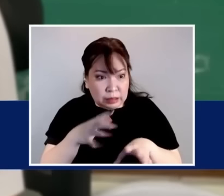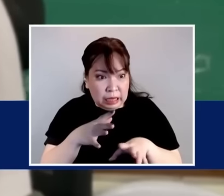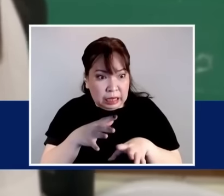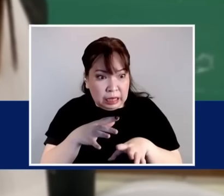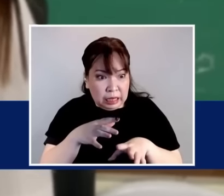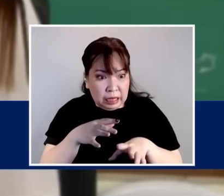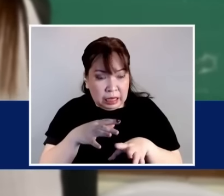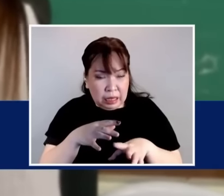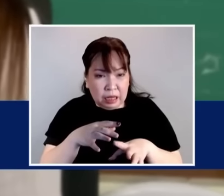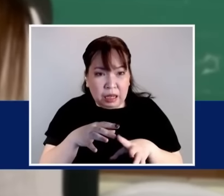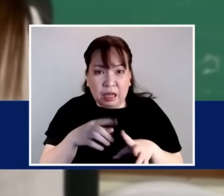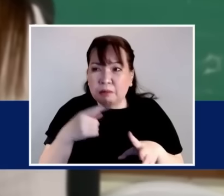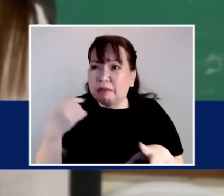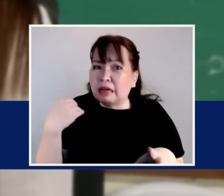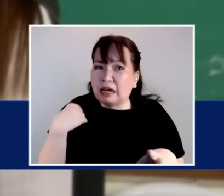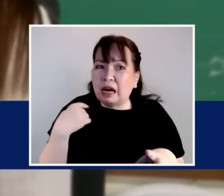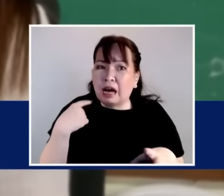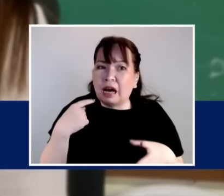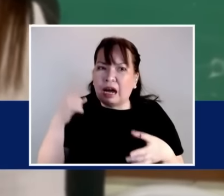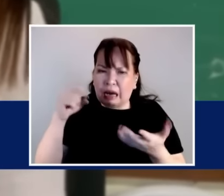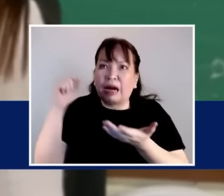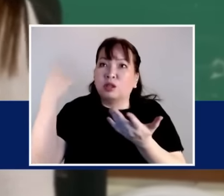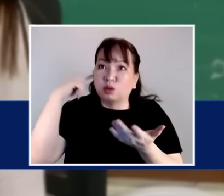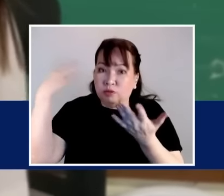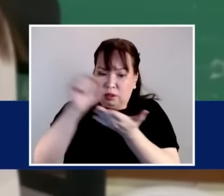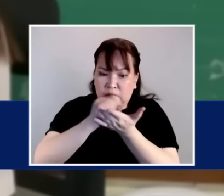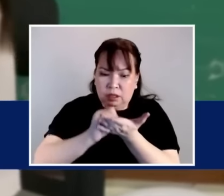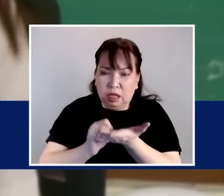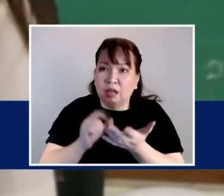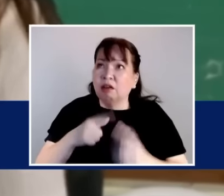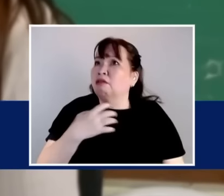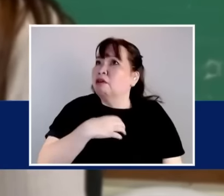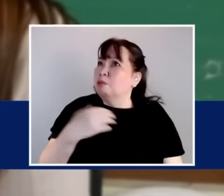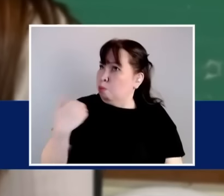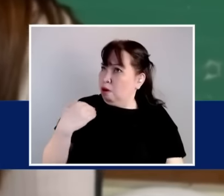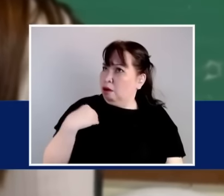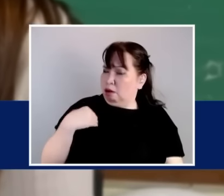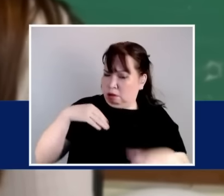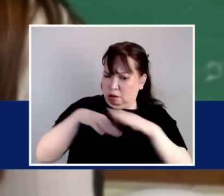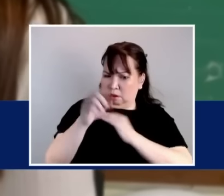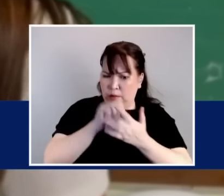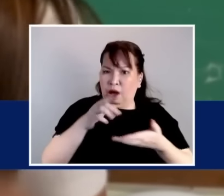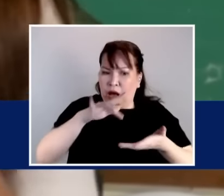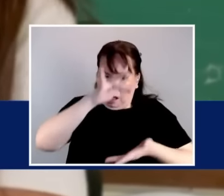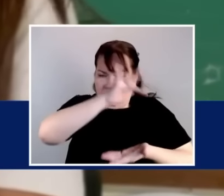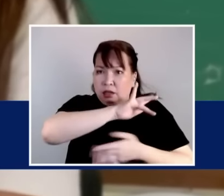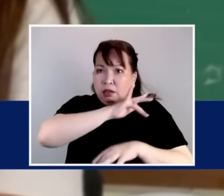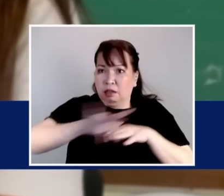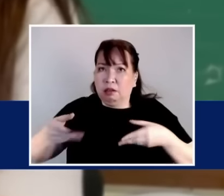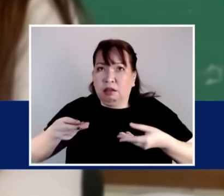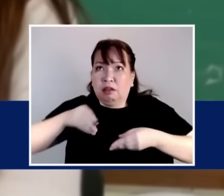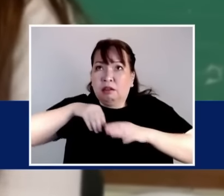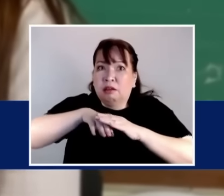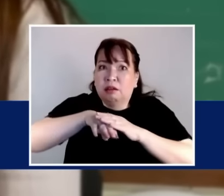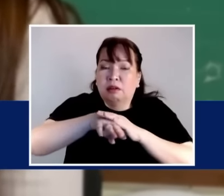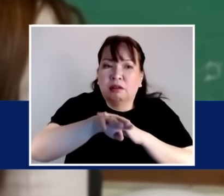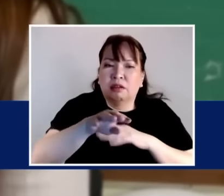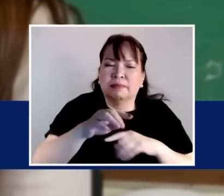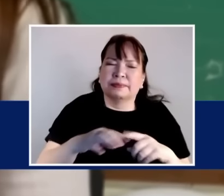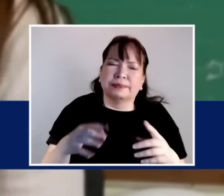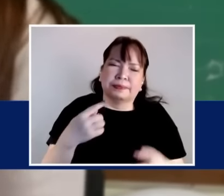member, nakapag-markings na po siya. Tapos doon po siya nagreklamo na hindi pa po siya nakapag-markings. Saka po sinabi niya